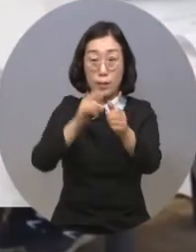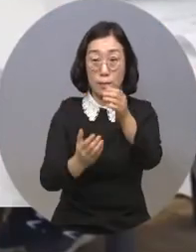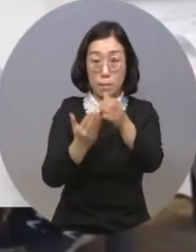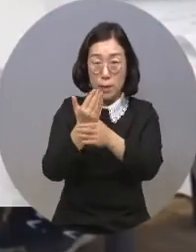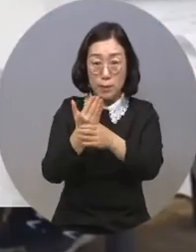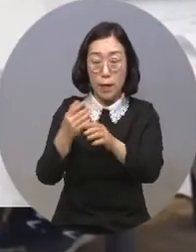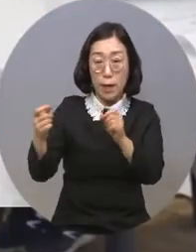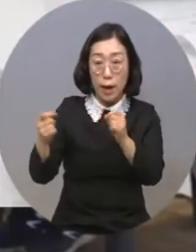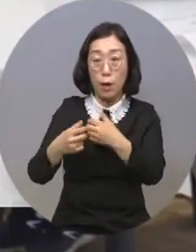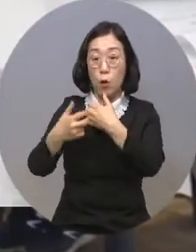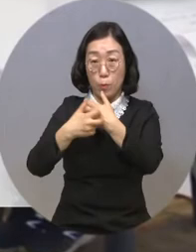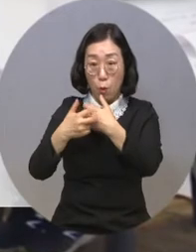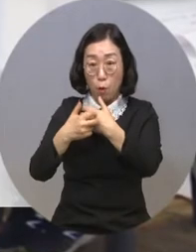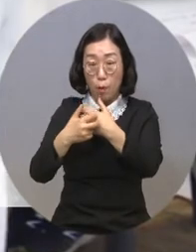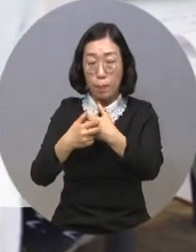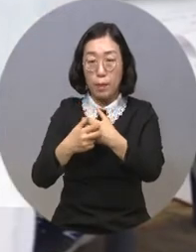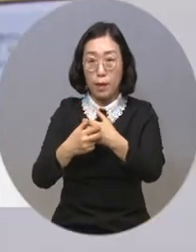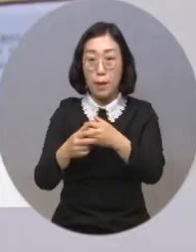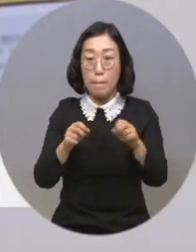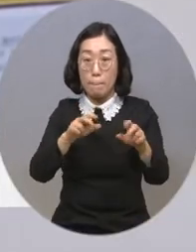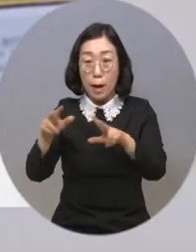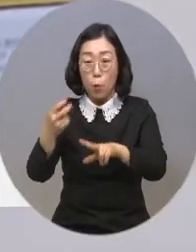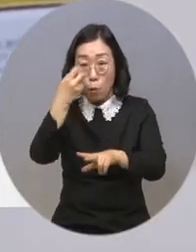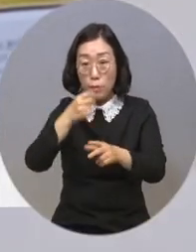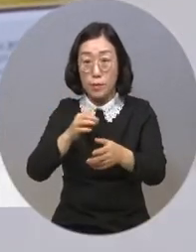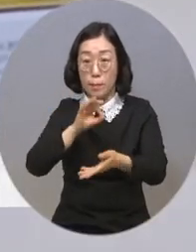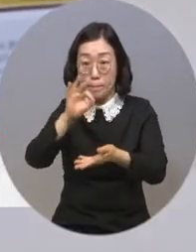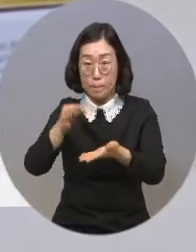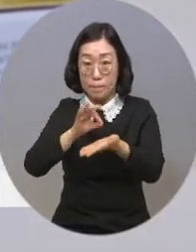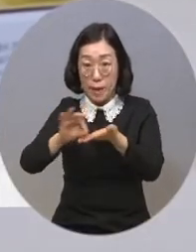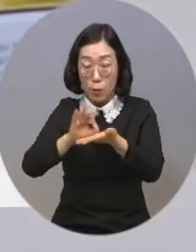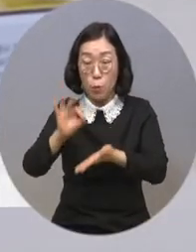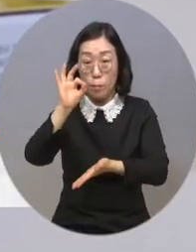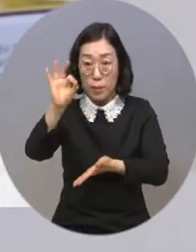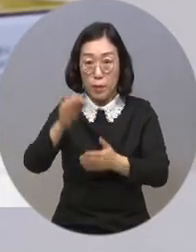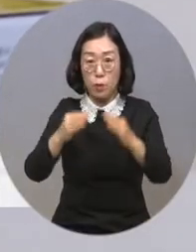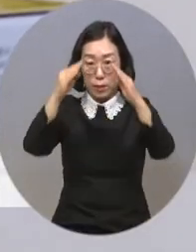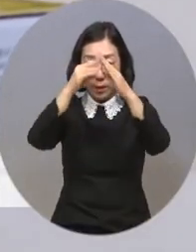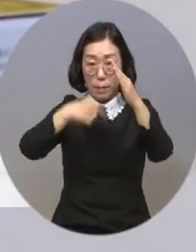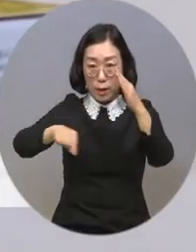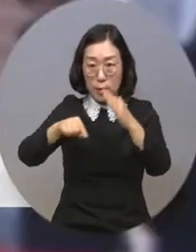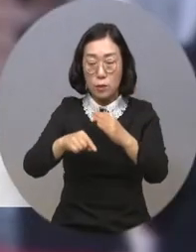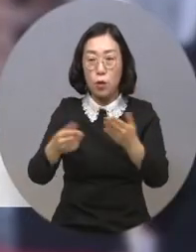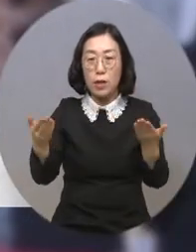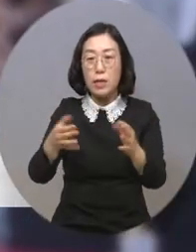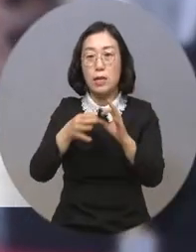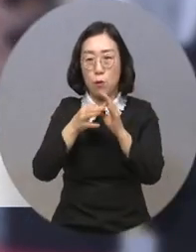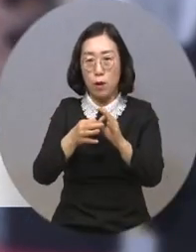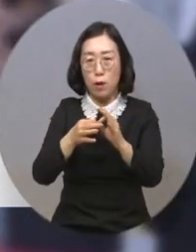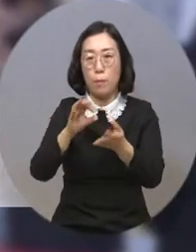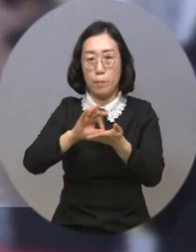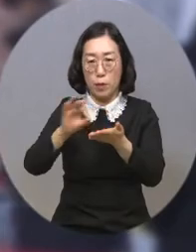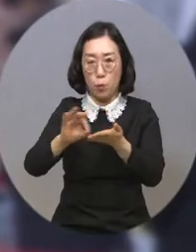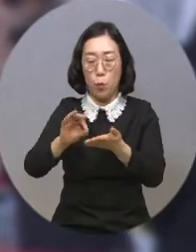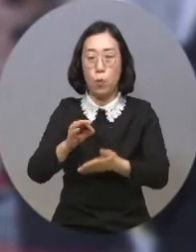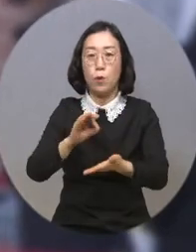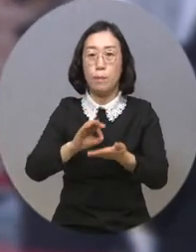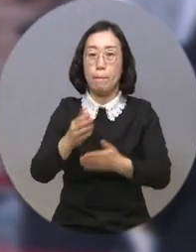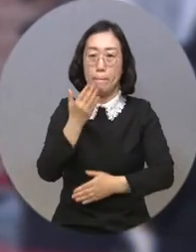동네 병의원 신속 항원 검사 비용과 시설 내 재택치료 업무 수행 경비 등에 사용될 수 있습니다.